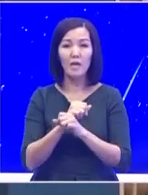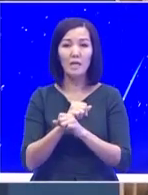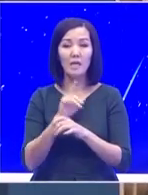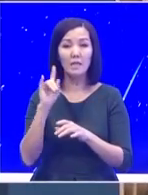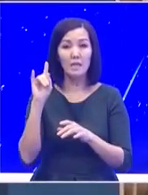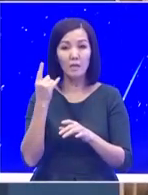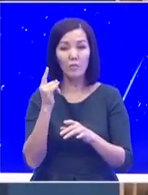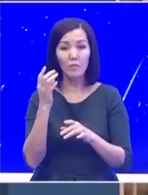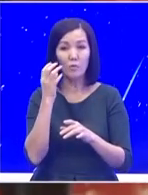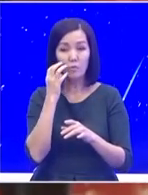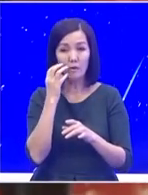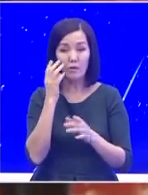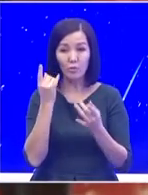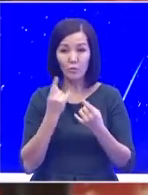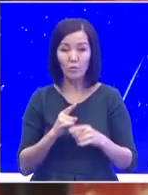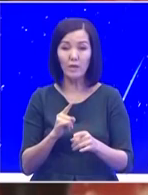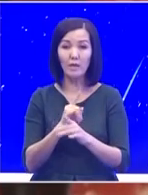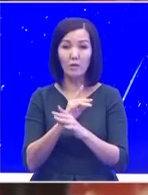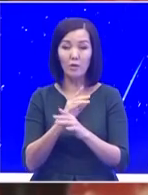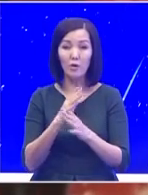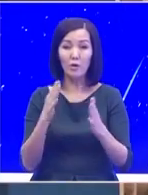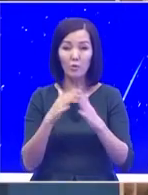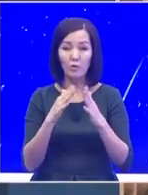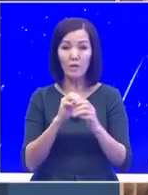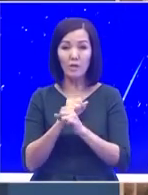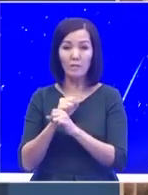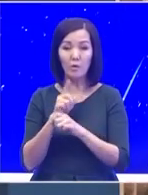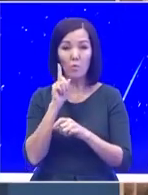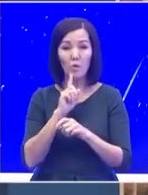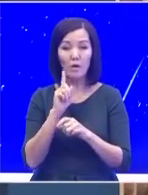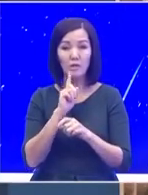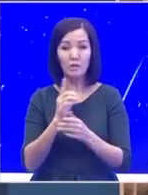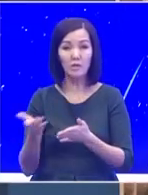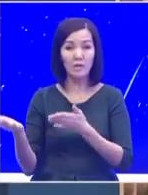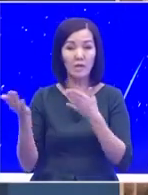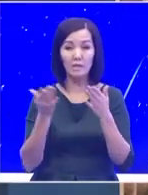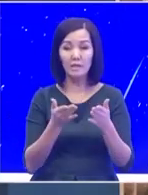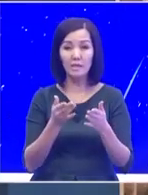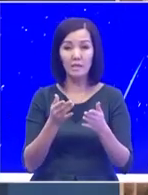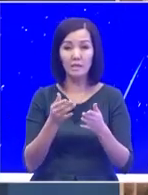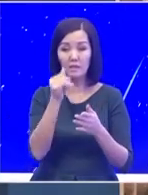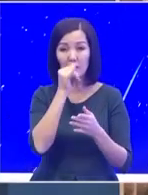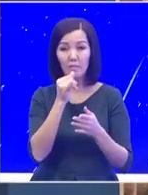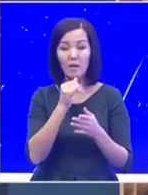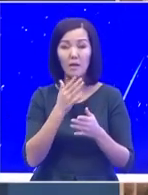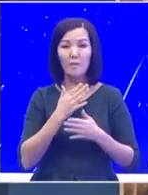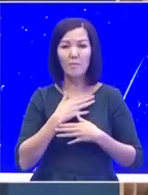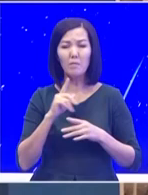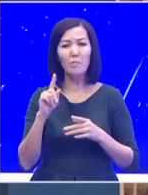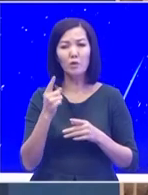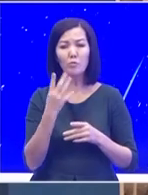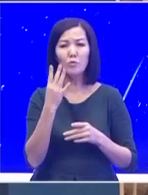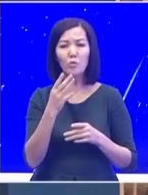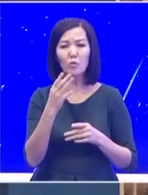қазір мені шешімін таптық. Мұғалімдер декреттік демалысқа деп уақытша шақыртсаңыз келмейді. Себебі мен неге 4 ай жаңағы тек